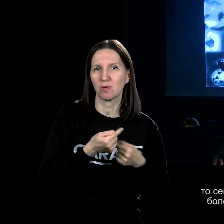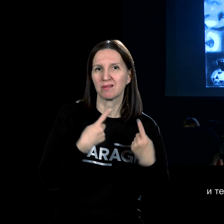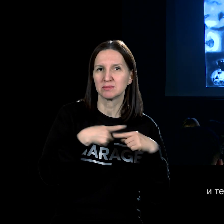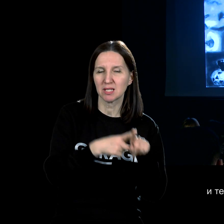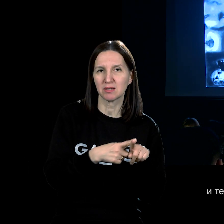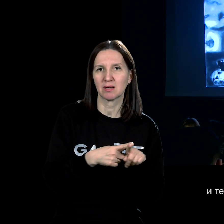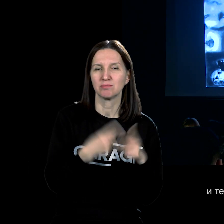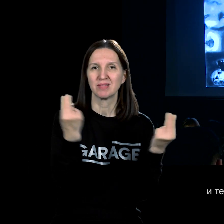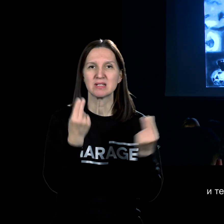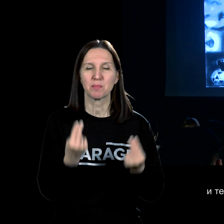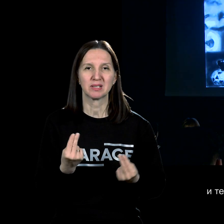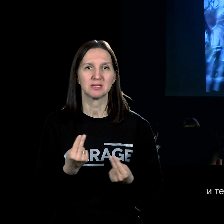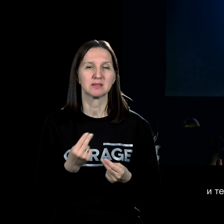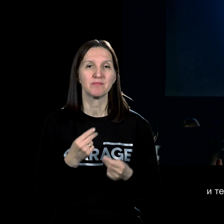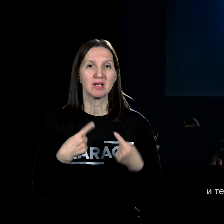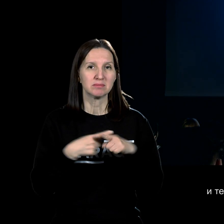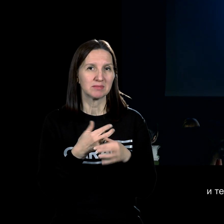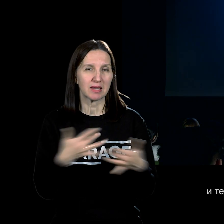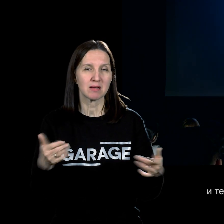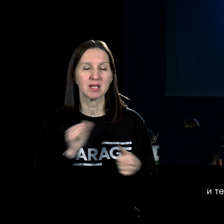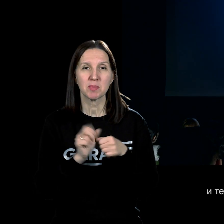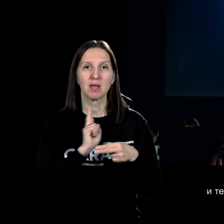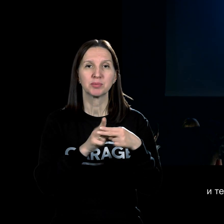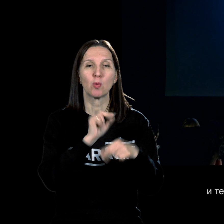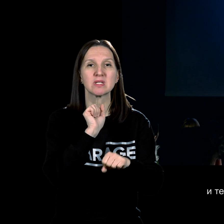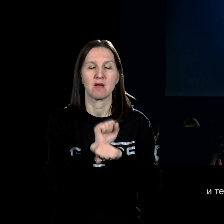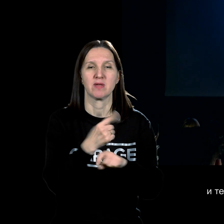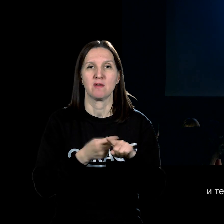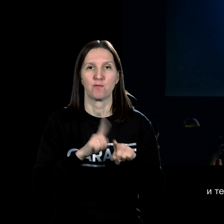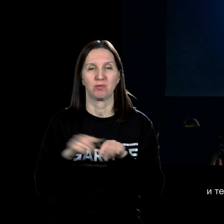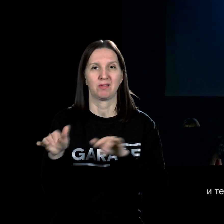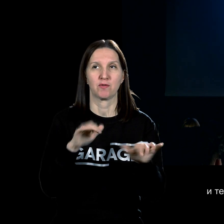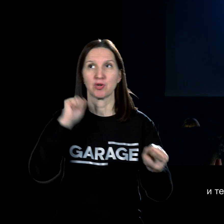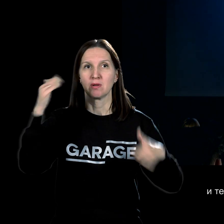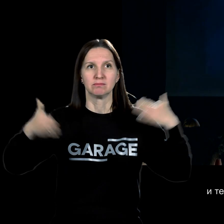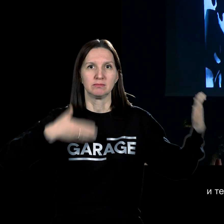изобразительных техник, затормозить этот поток